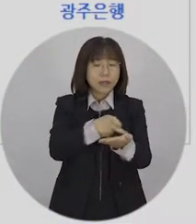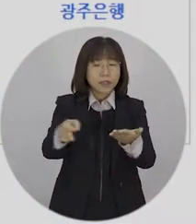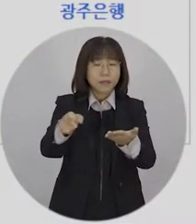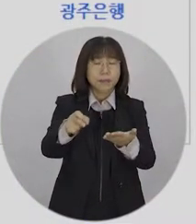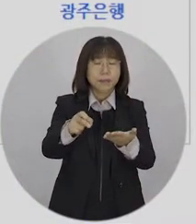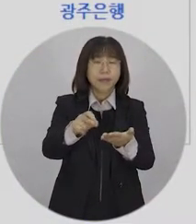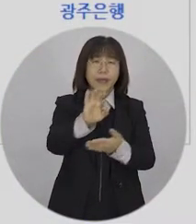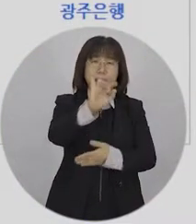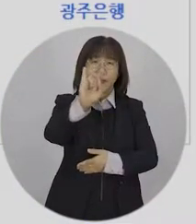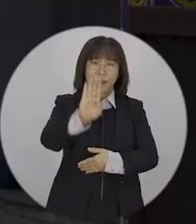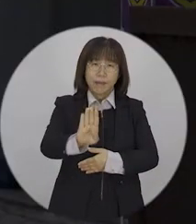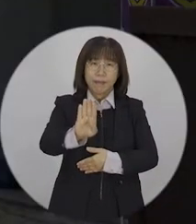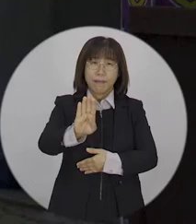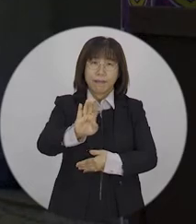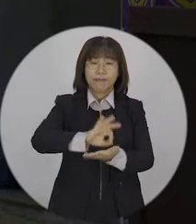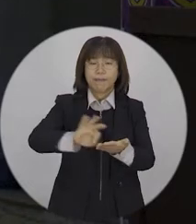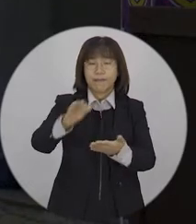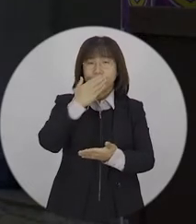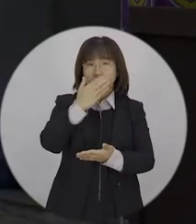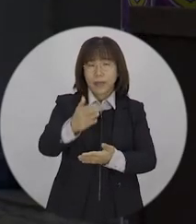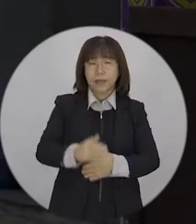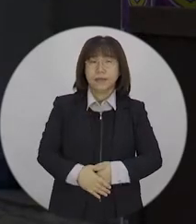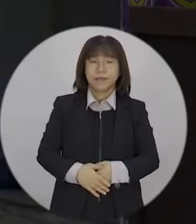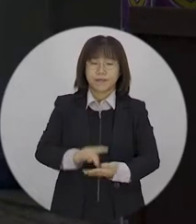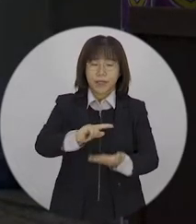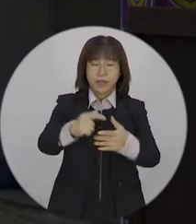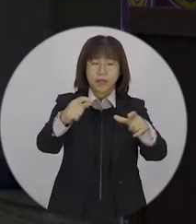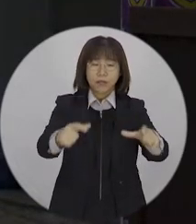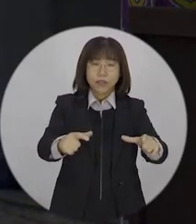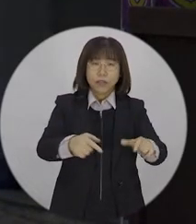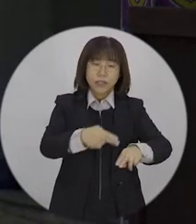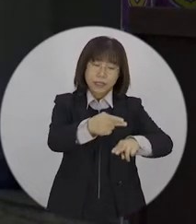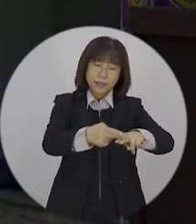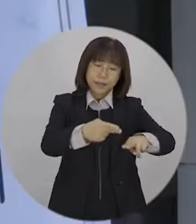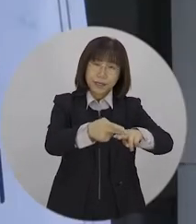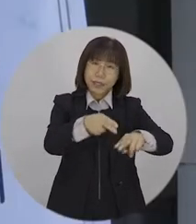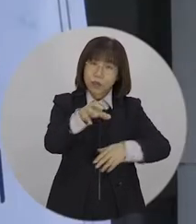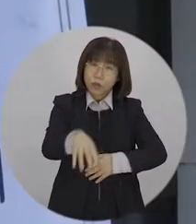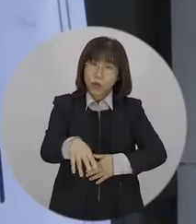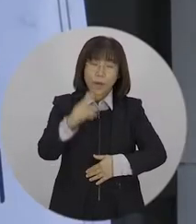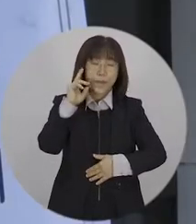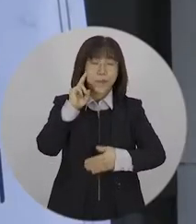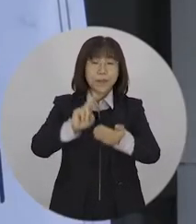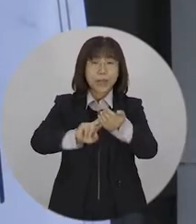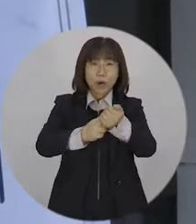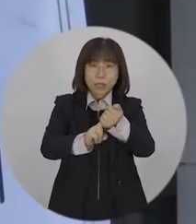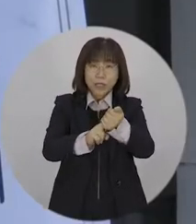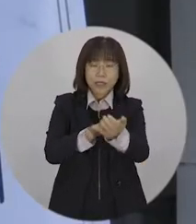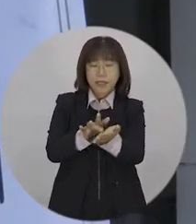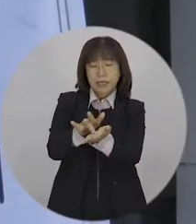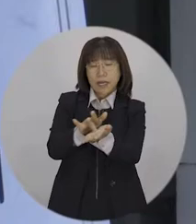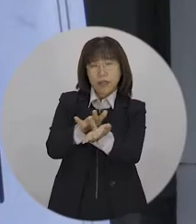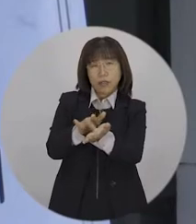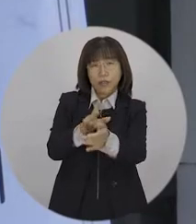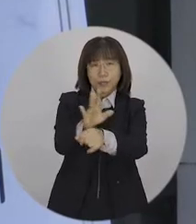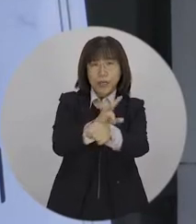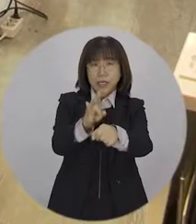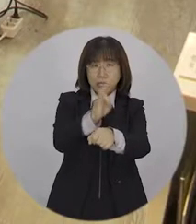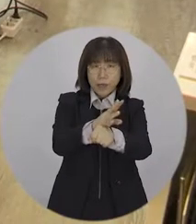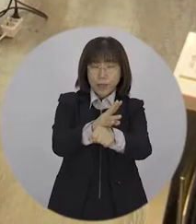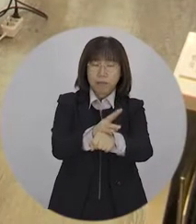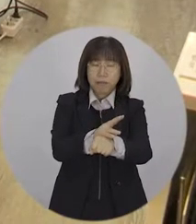21개 모바일 앱에서 가능합니다 강서구 소재 음식점 미용실 약국 편의점 등